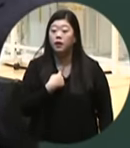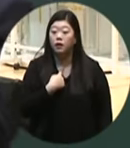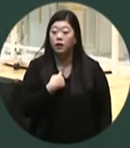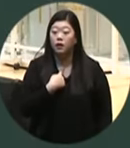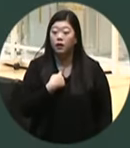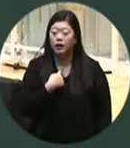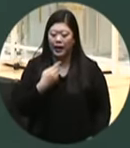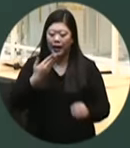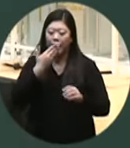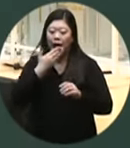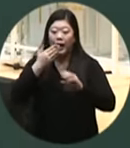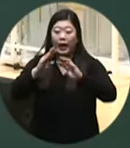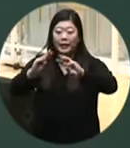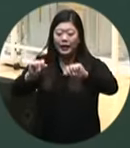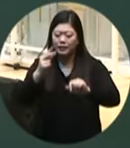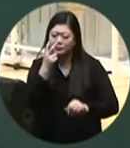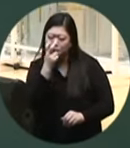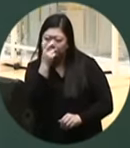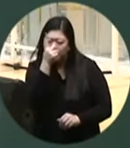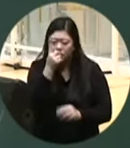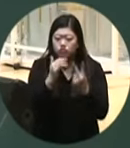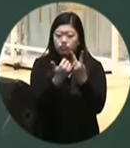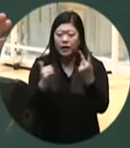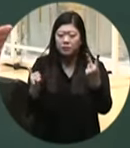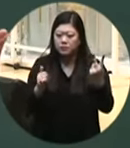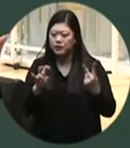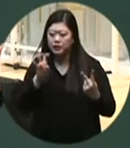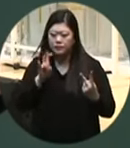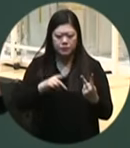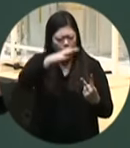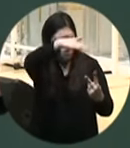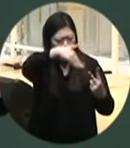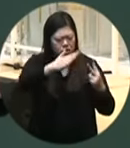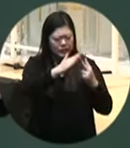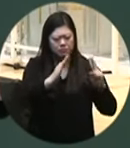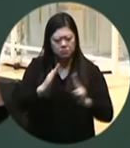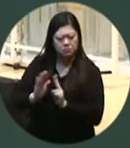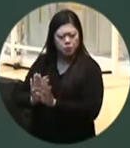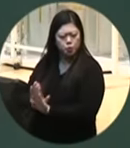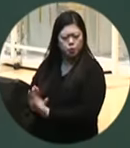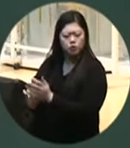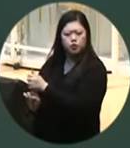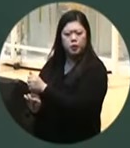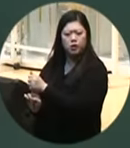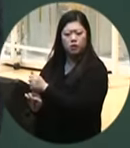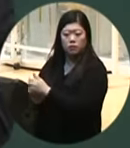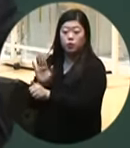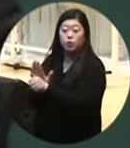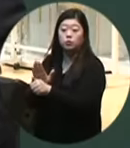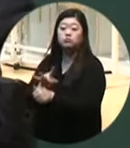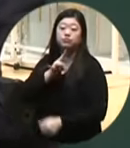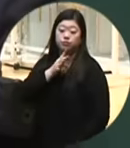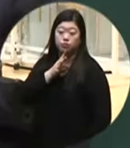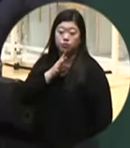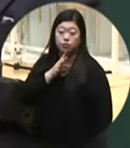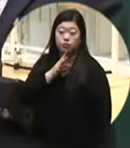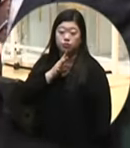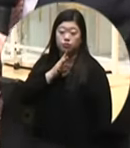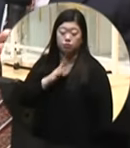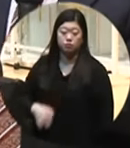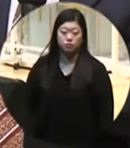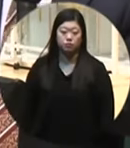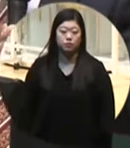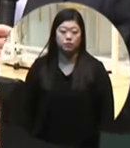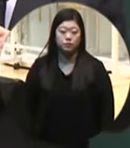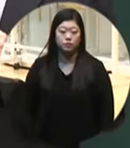가나안 땅 들어가야 될 정탐꾼 둘이를 이 기생 라합이 숨겨줬다니까요. Rahab, who was a prostitute, all she did was hide these two spies from Israel as they were